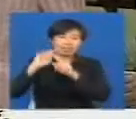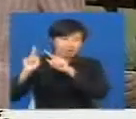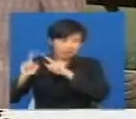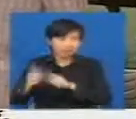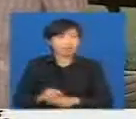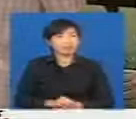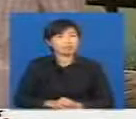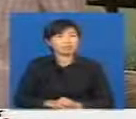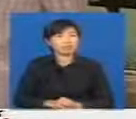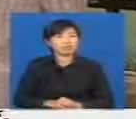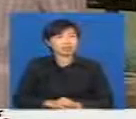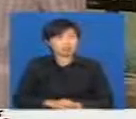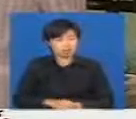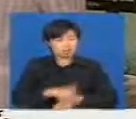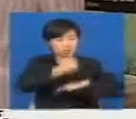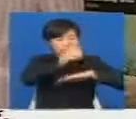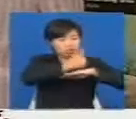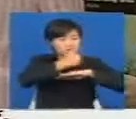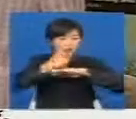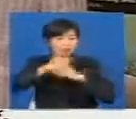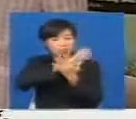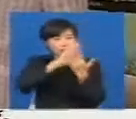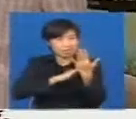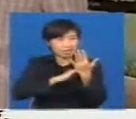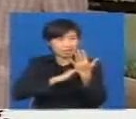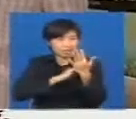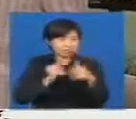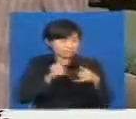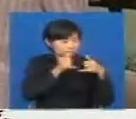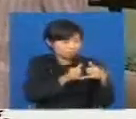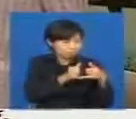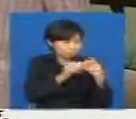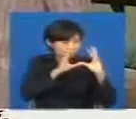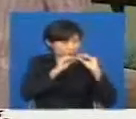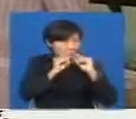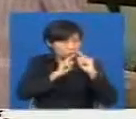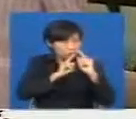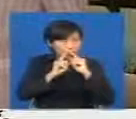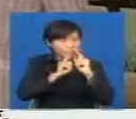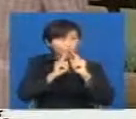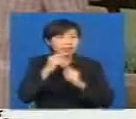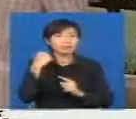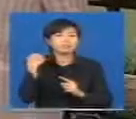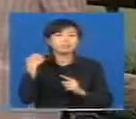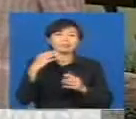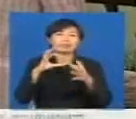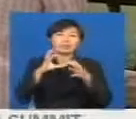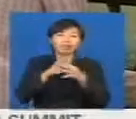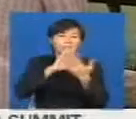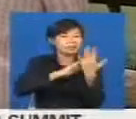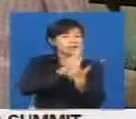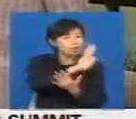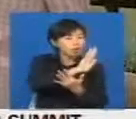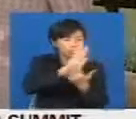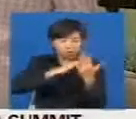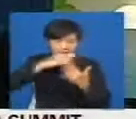าคีคือการพบกันระหว่างผู้นำโดยปกติเมื่อผู้นำมาเจอกันนะครับก็ส่วนมากก็จะมาคุยเรื่องเกี่ยวกับประเทศของตัว